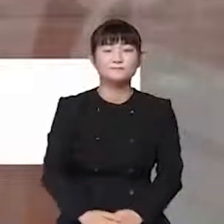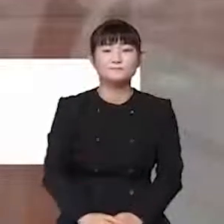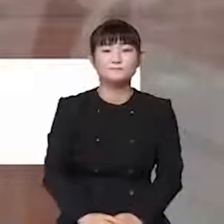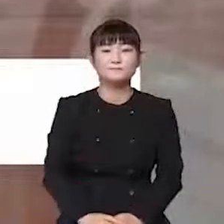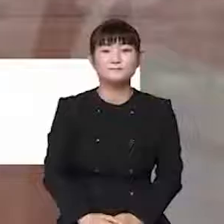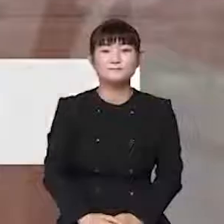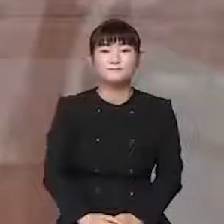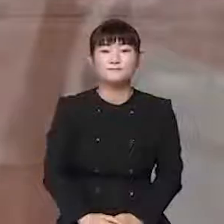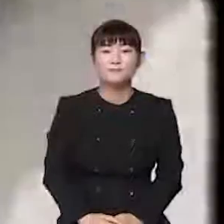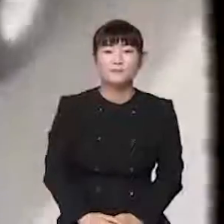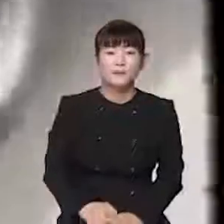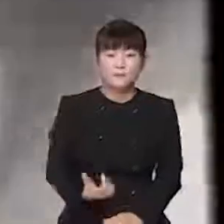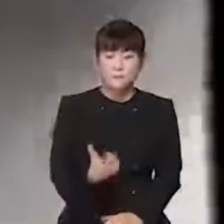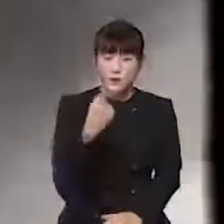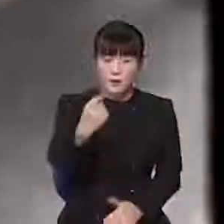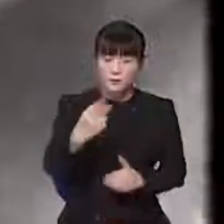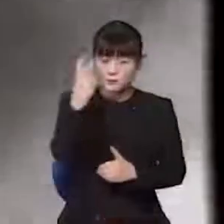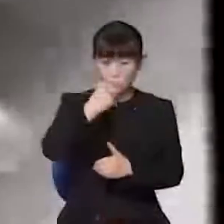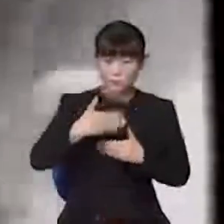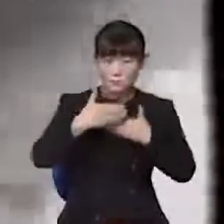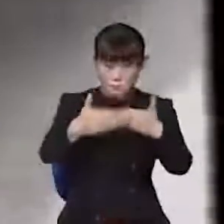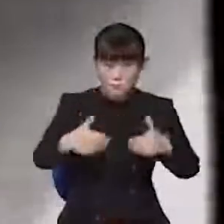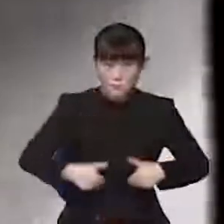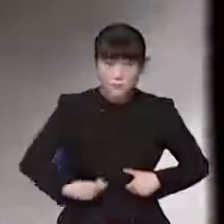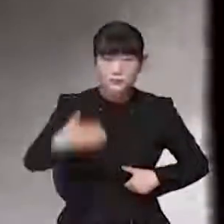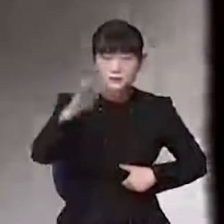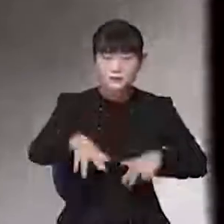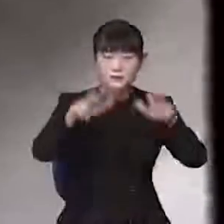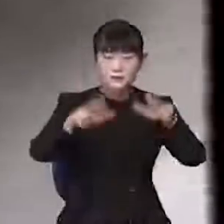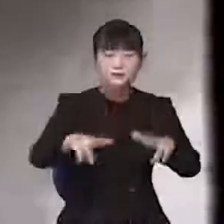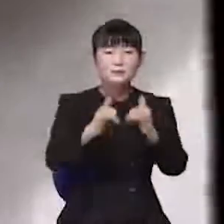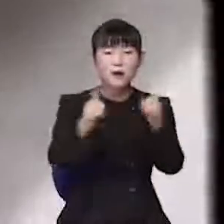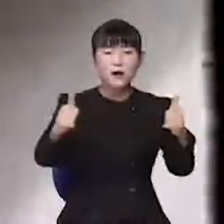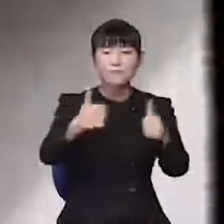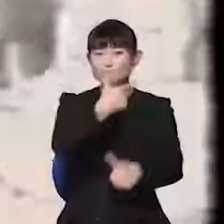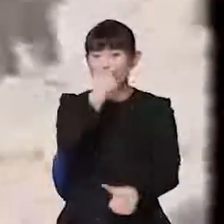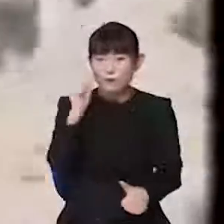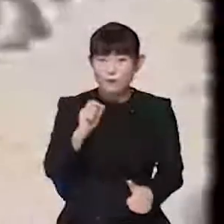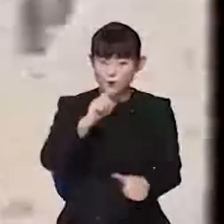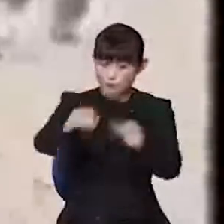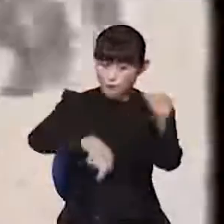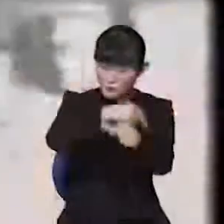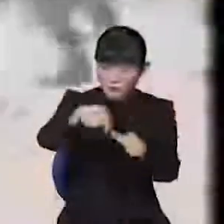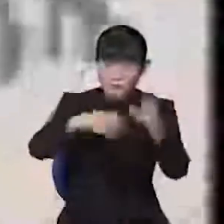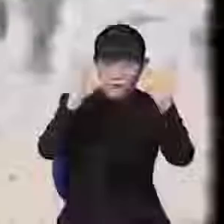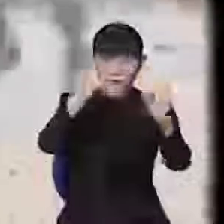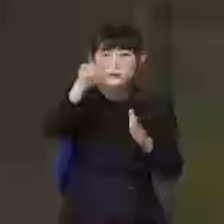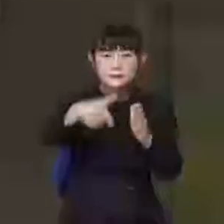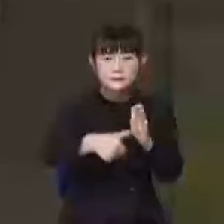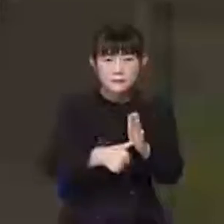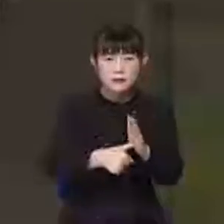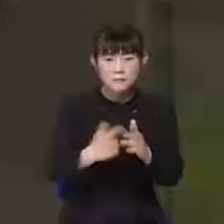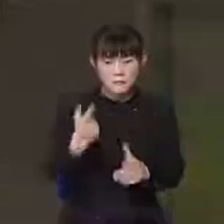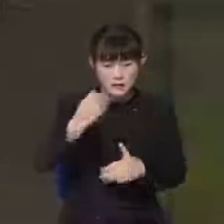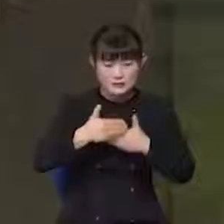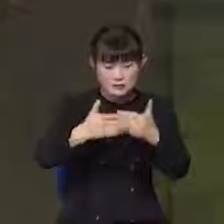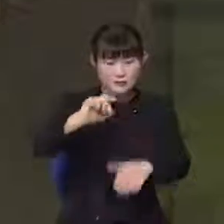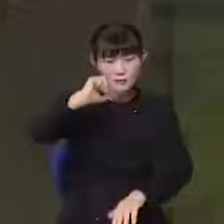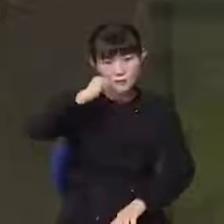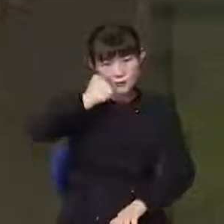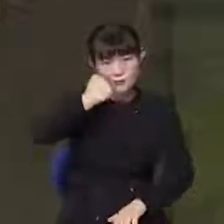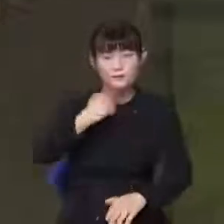않았습니다. 신속한 조사가 이루어져야 하지만 현재 인력과 운영 상황에 비춰볼 때 이마저도 쉽지는 않은